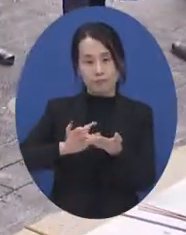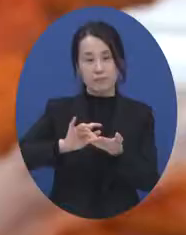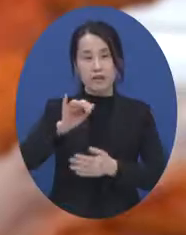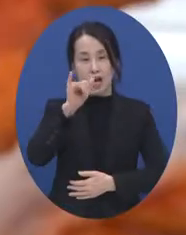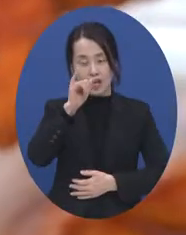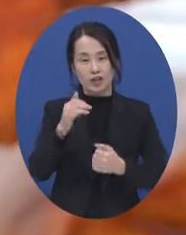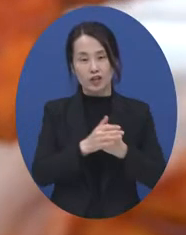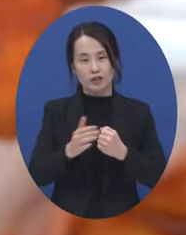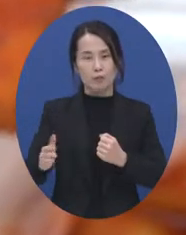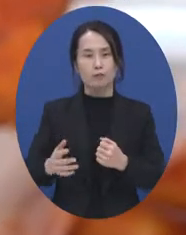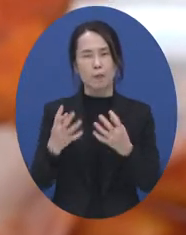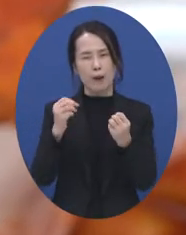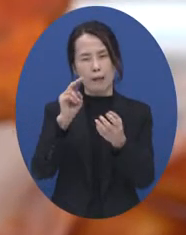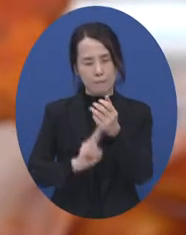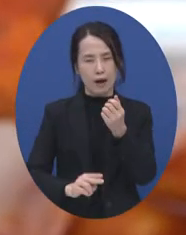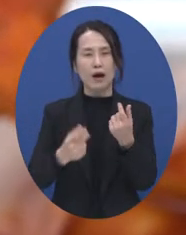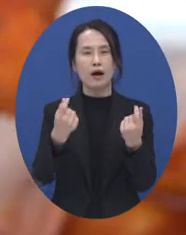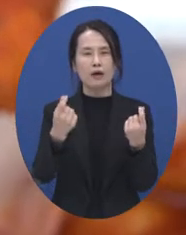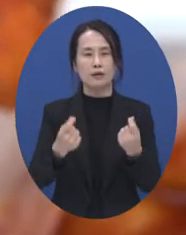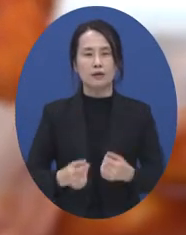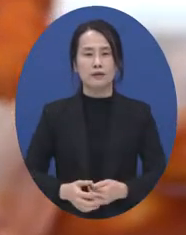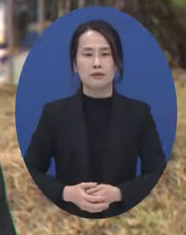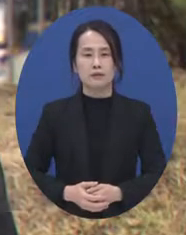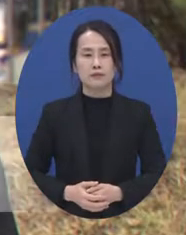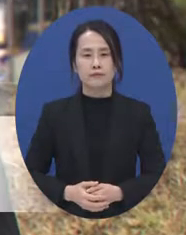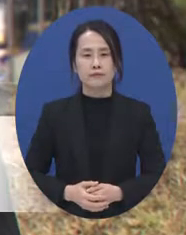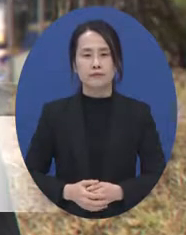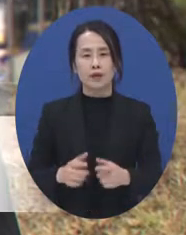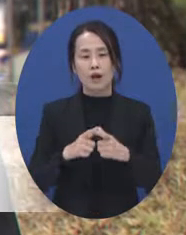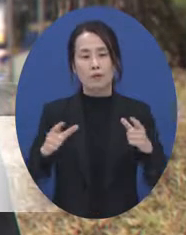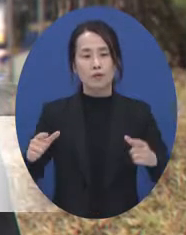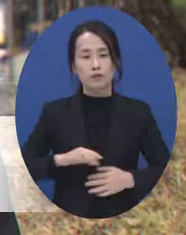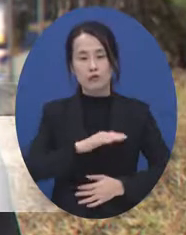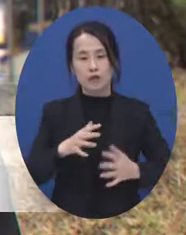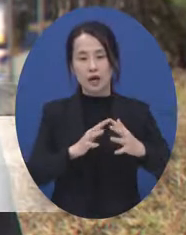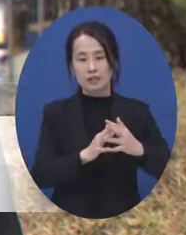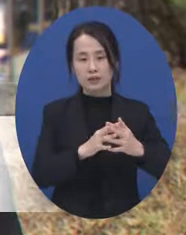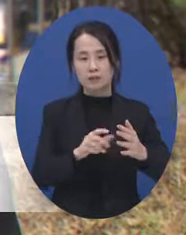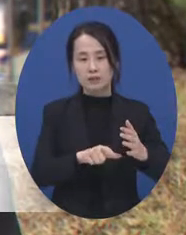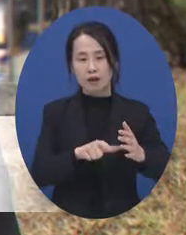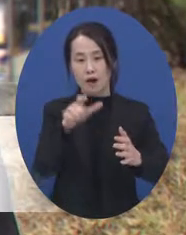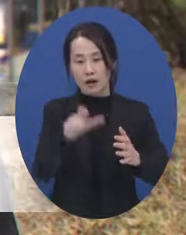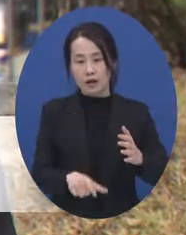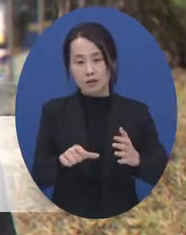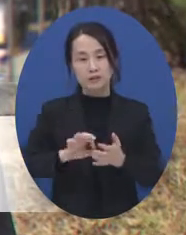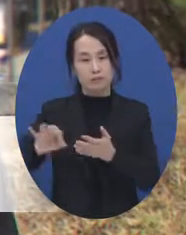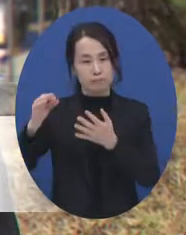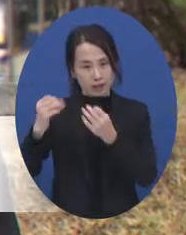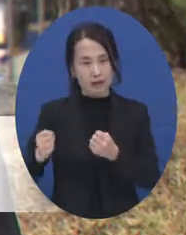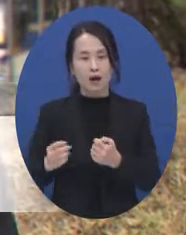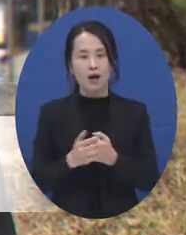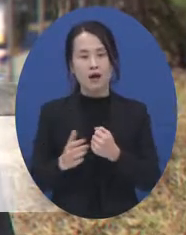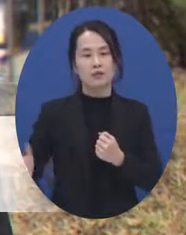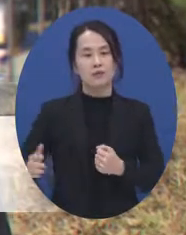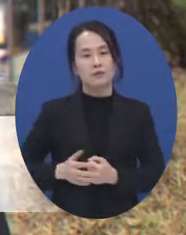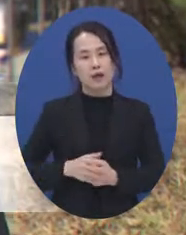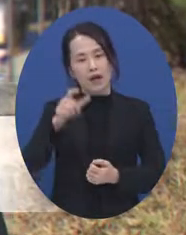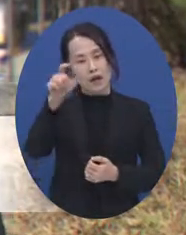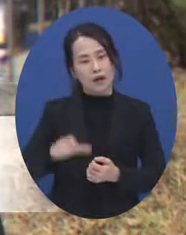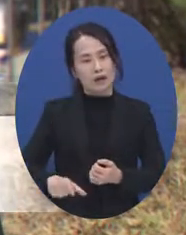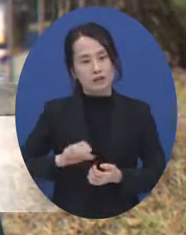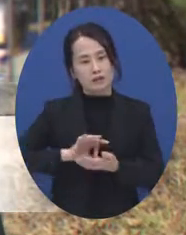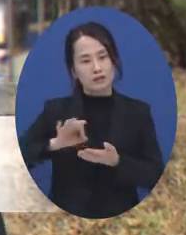내세운 전략이 제대로 통한 것으로 분석했습니다. 일반적으로 저희가 지갑에서 꺼내는 카드 비중이 많은 만큼 카드가